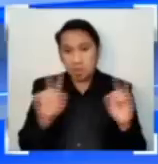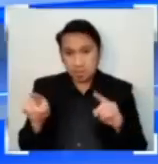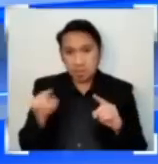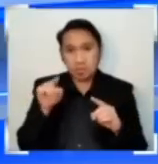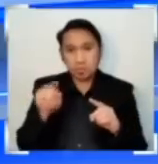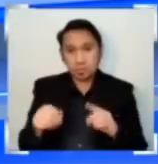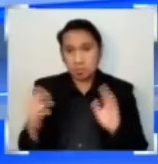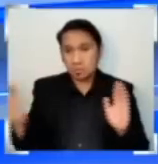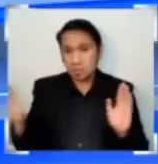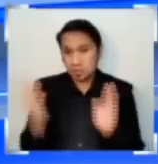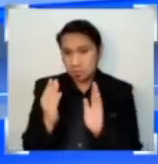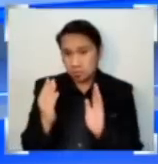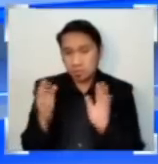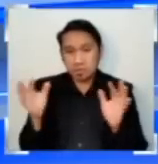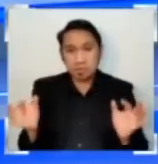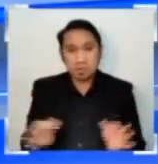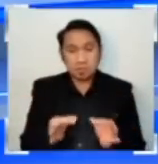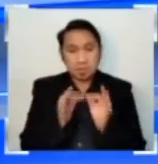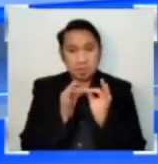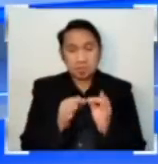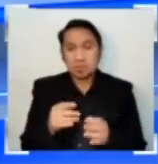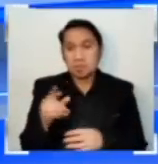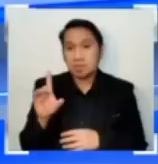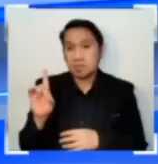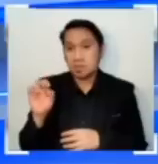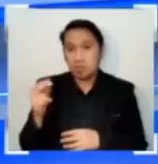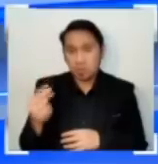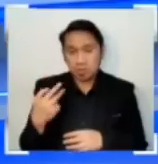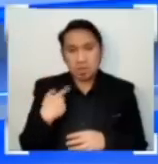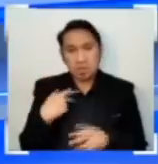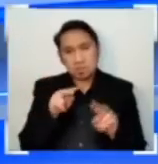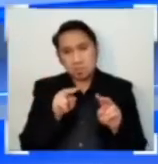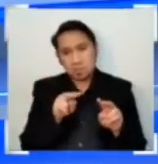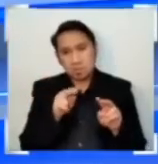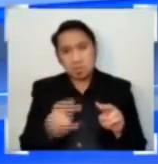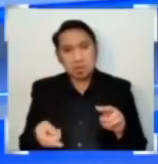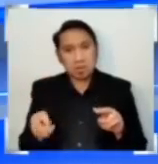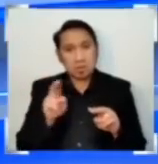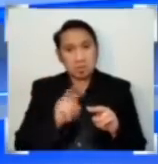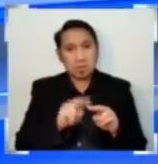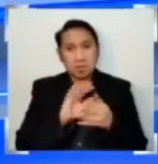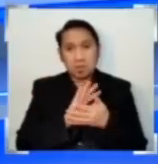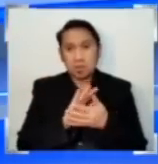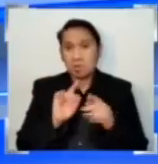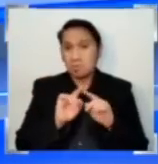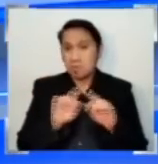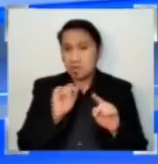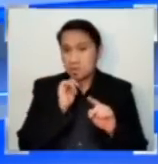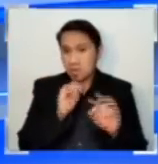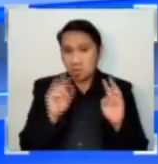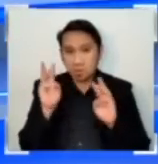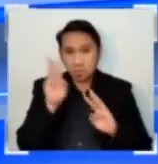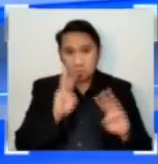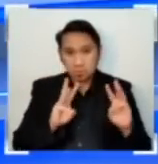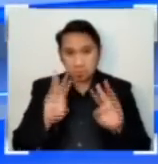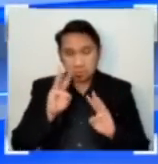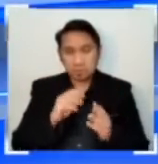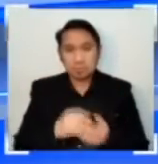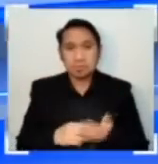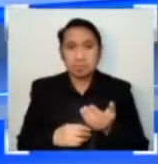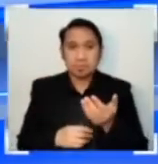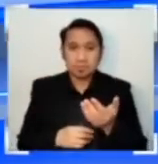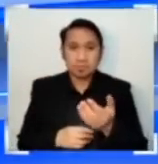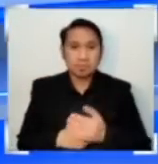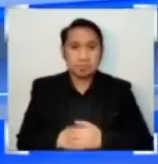sa DOH, may namomonitor na pagtaas ng kaso ng COVID-19 pero hindi dapat ikabahala ang sitwasyon. Saksi, si